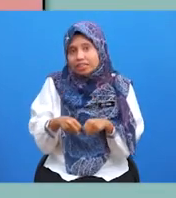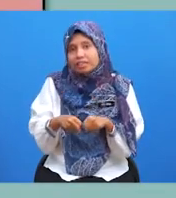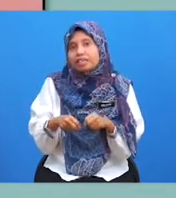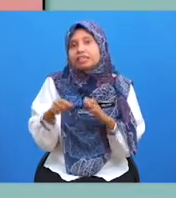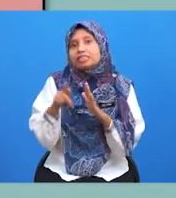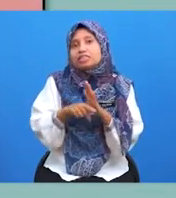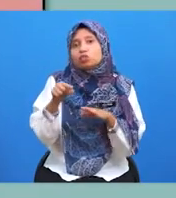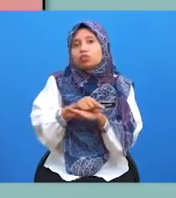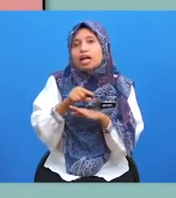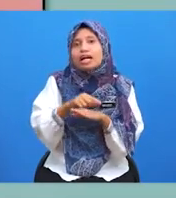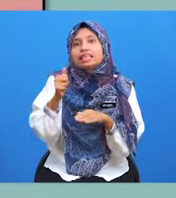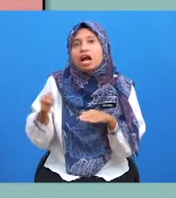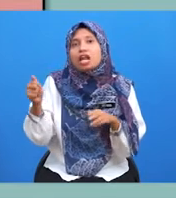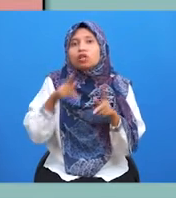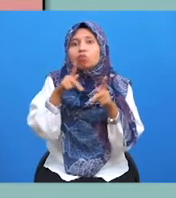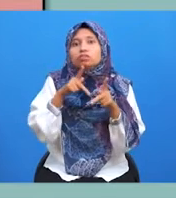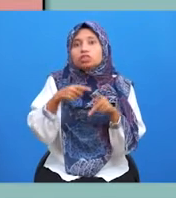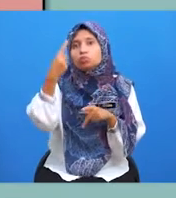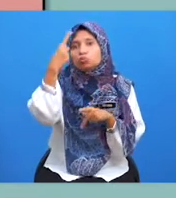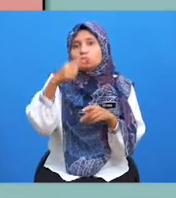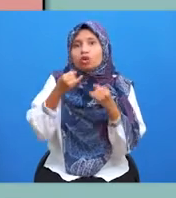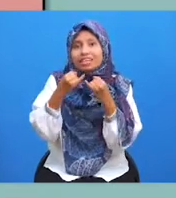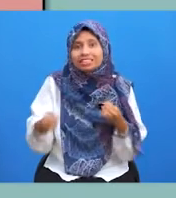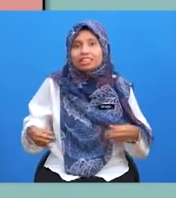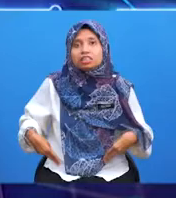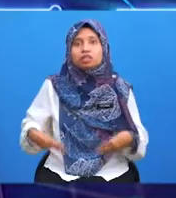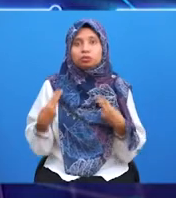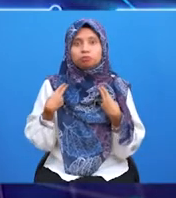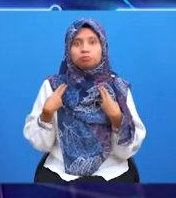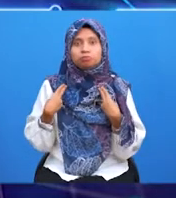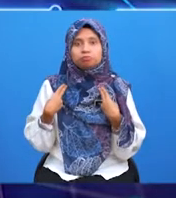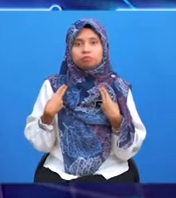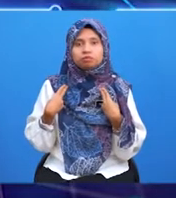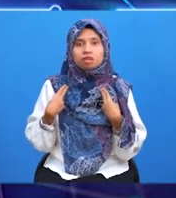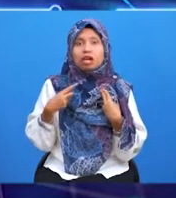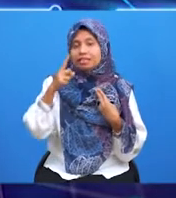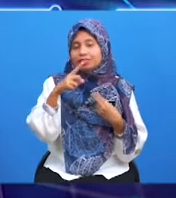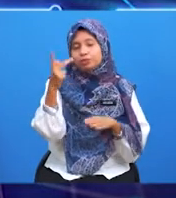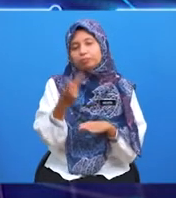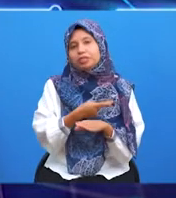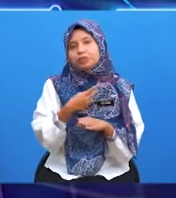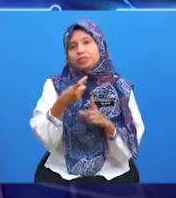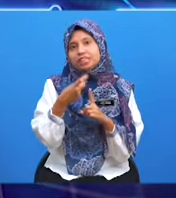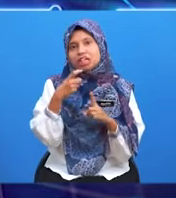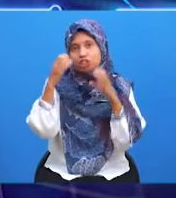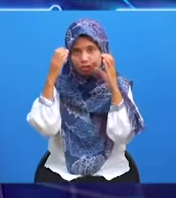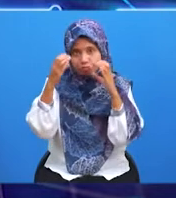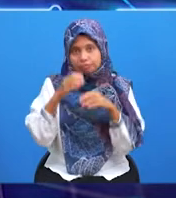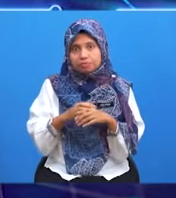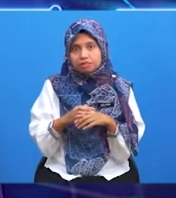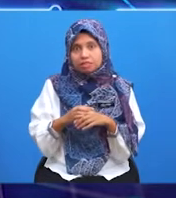alat komunikasi untuk kesejahteraan hidup. Terimalah serangkap pantun daripada cikgu.